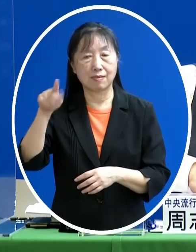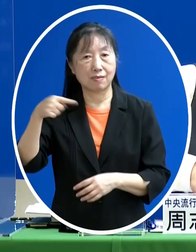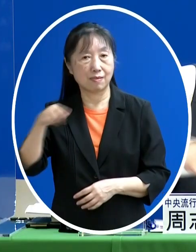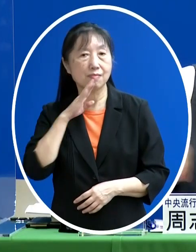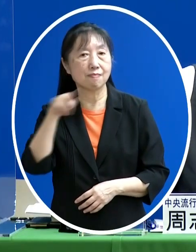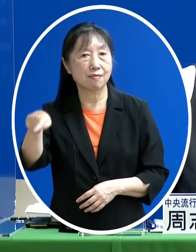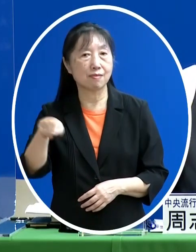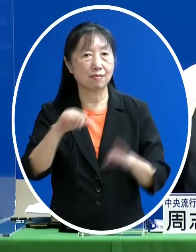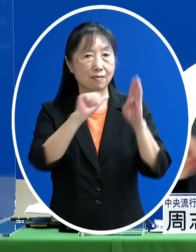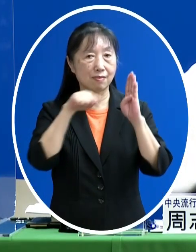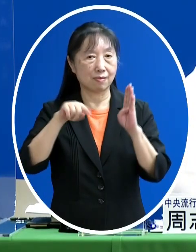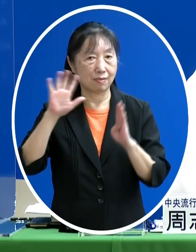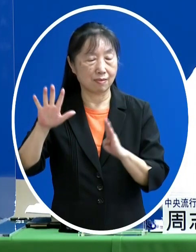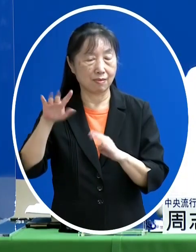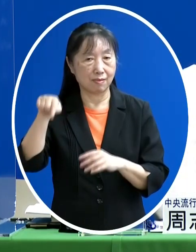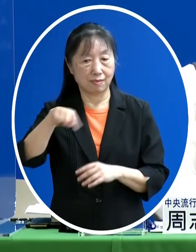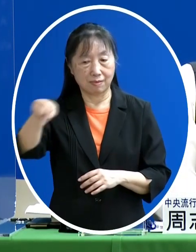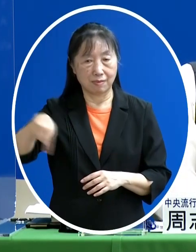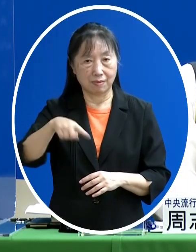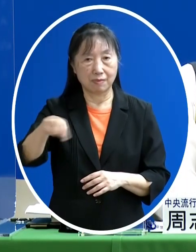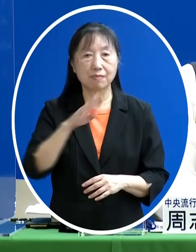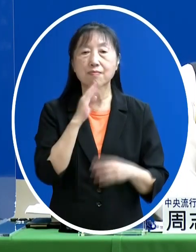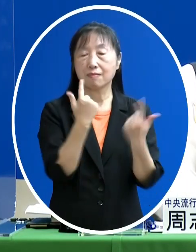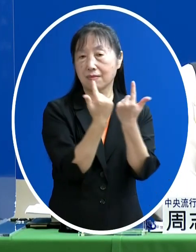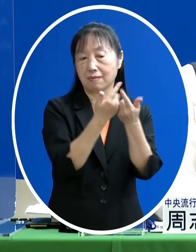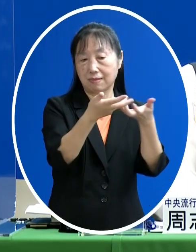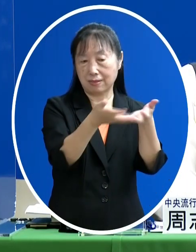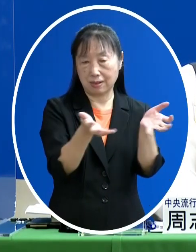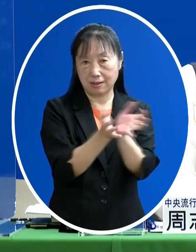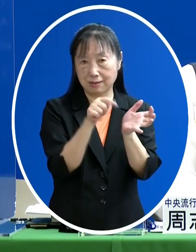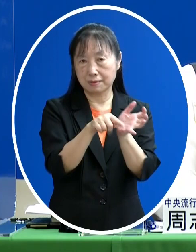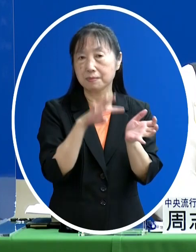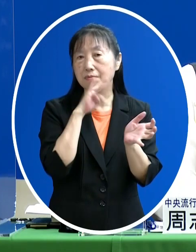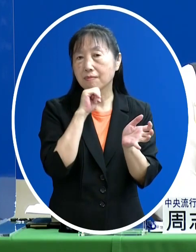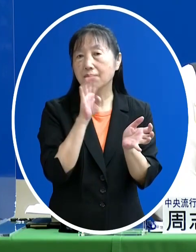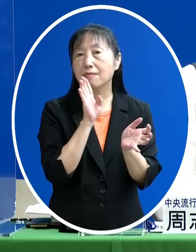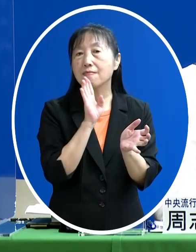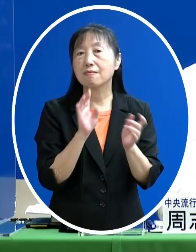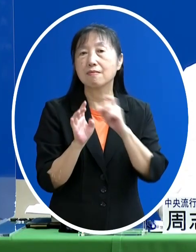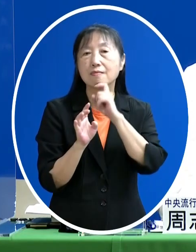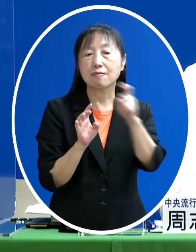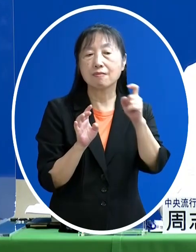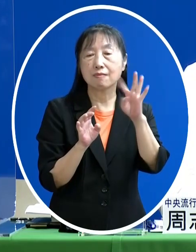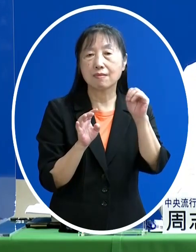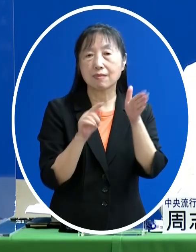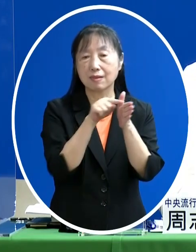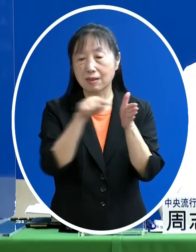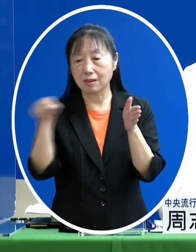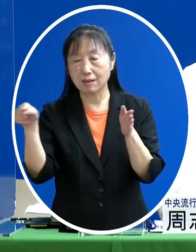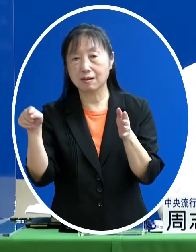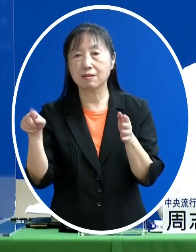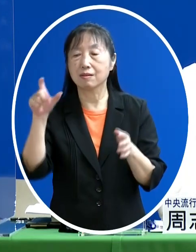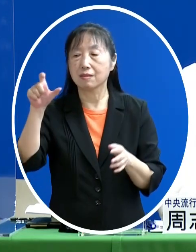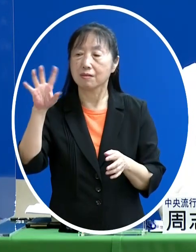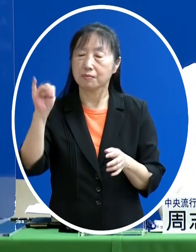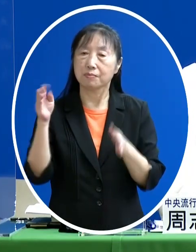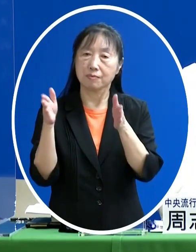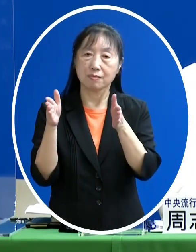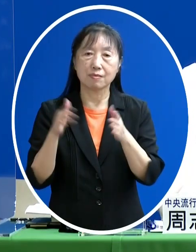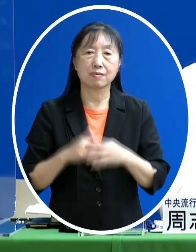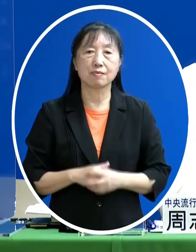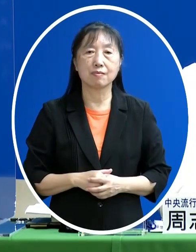的 BA.5 的个案哈，都位于北部哈。那这个年龄是从十多岁哈到60多岁